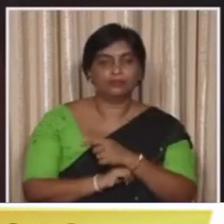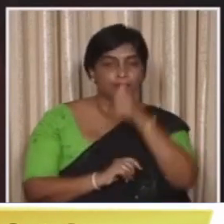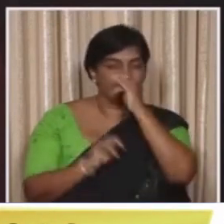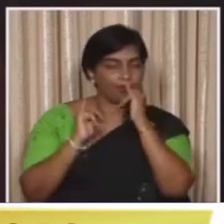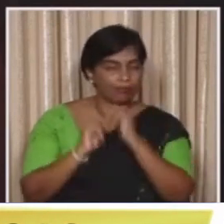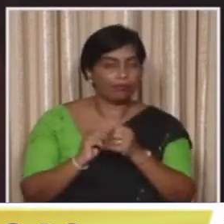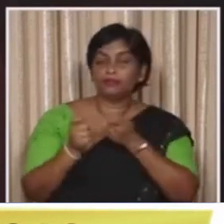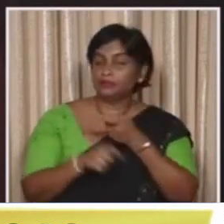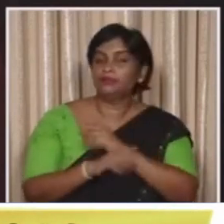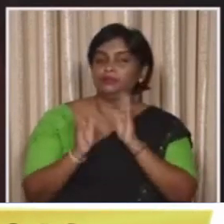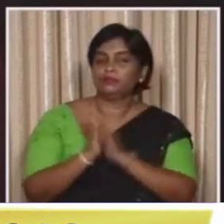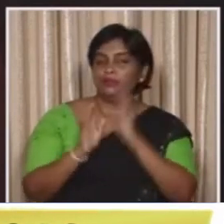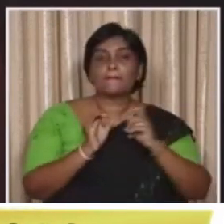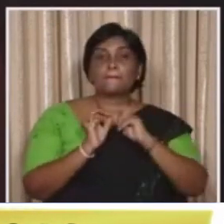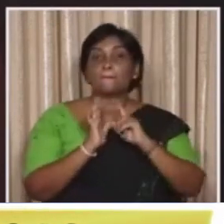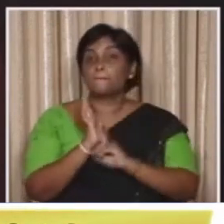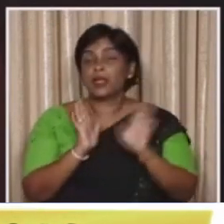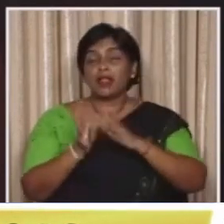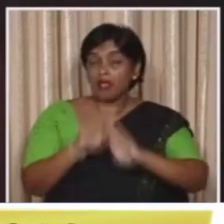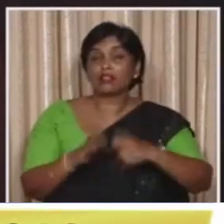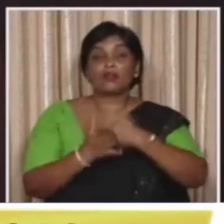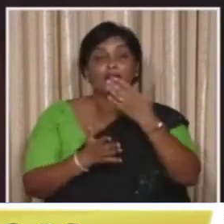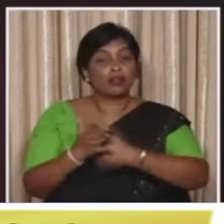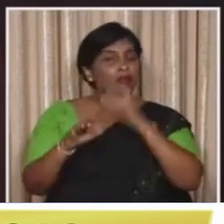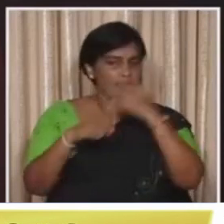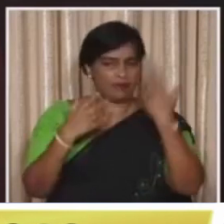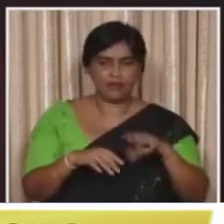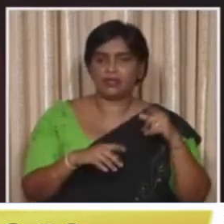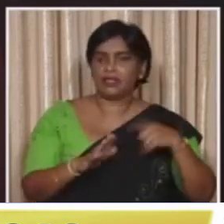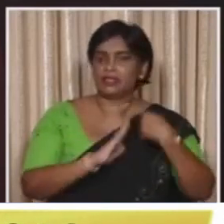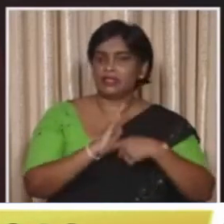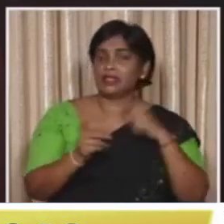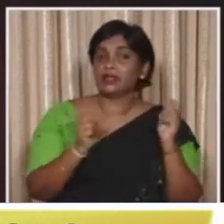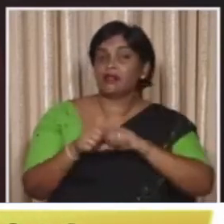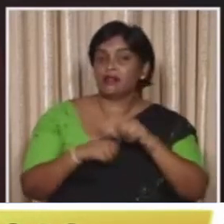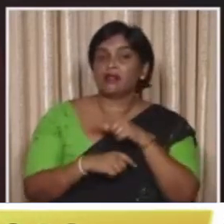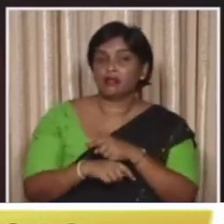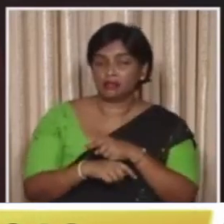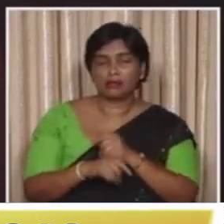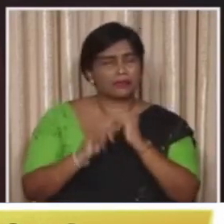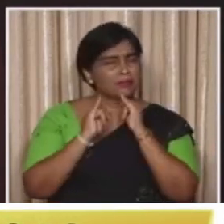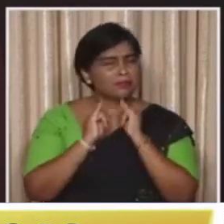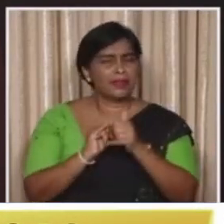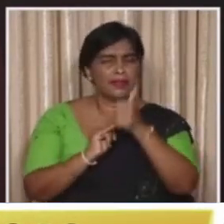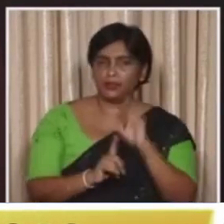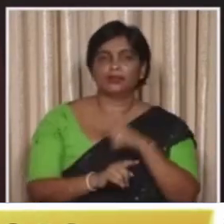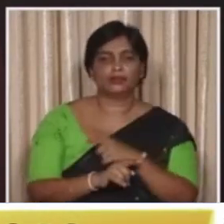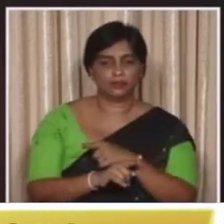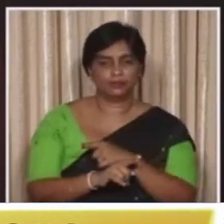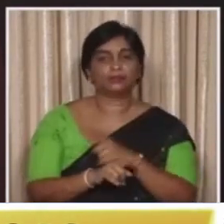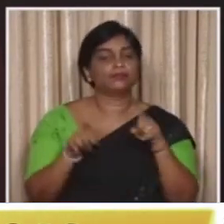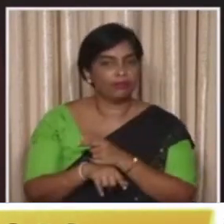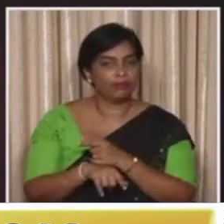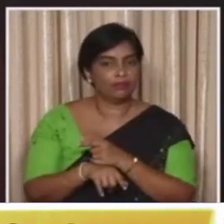දූෂණ වංචා හොරකම් ටික හෙළිදරව් වෙලා තිබෙනවා. ෆයිනල් රිපෝට් එකෙන් ඔප්පු කරලා තිබෙනවා ශ්‍රී ලංකා ක්‍රිකට් ආයතනයේ අන්ත දූෂිත ආයතනයක් බවට. ඒ